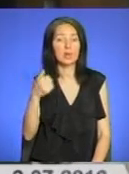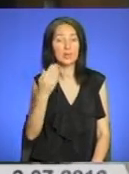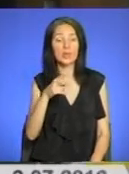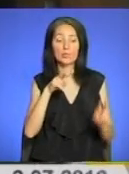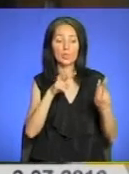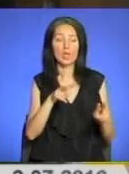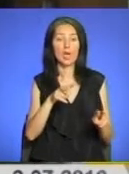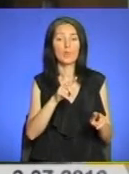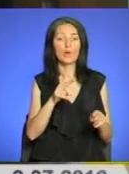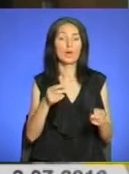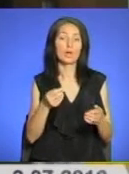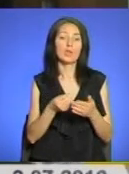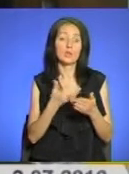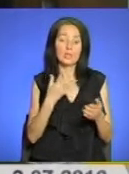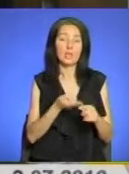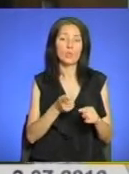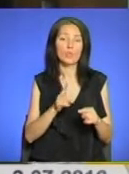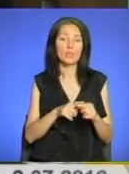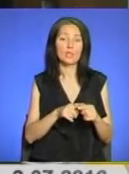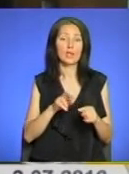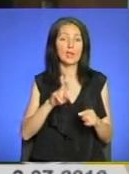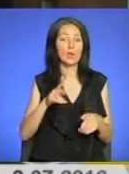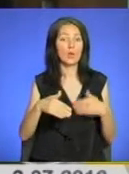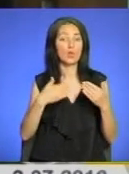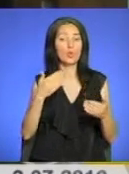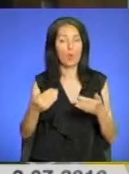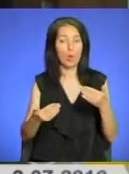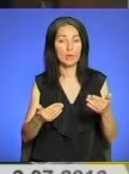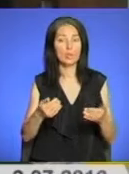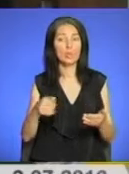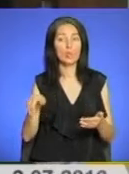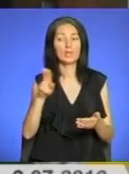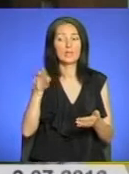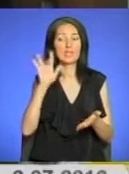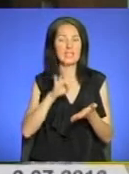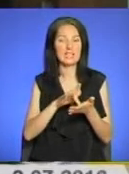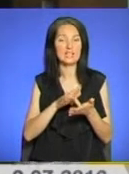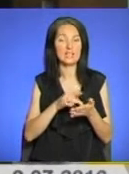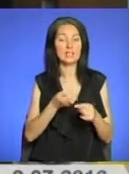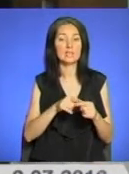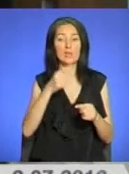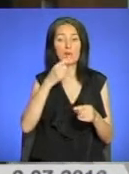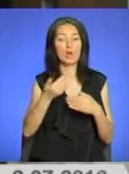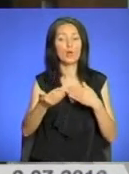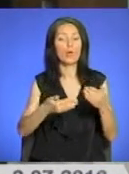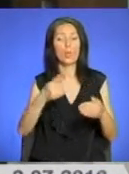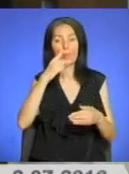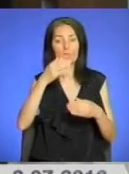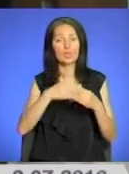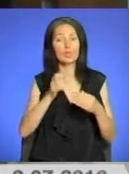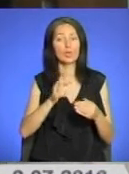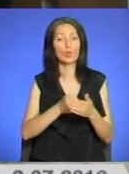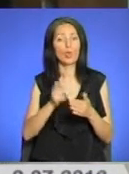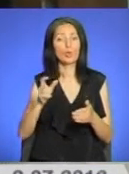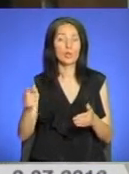Спостерігаємося і розцінюємо як крок до децентралізації, це якраз крок поближче до людей, надавати